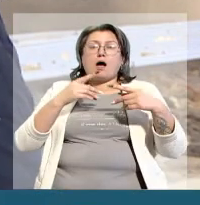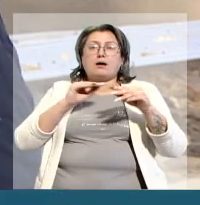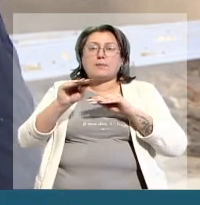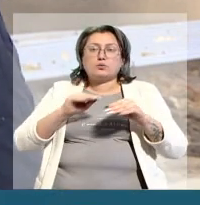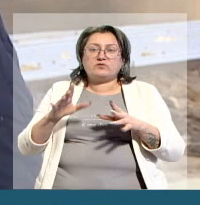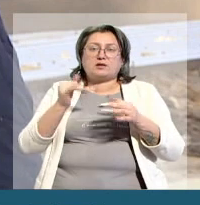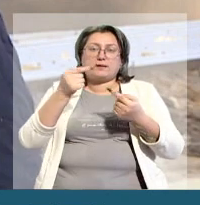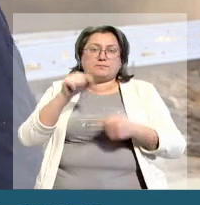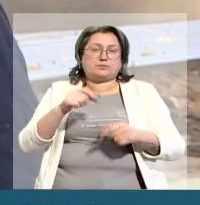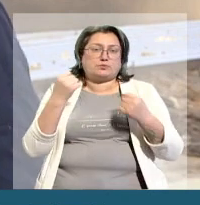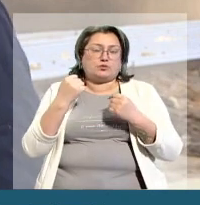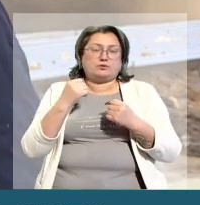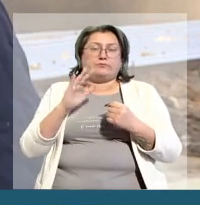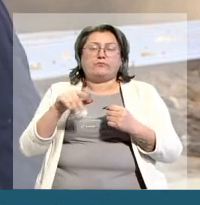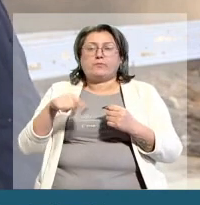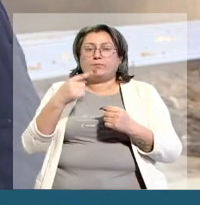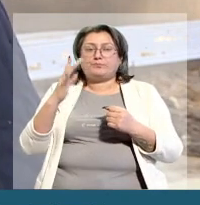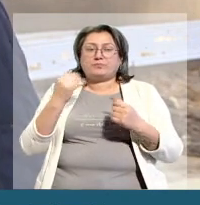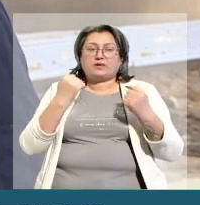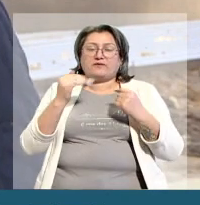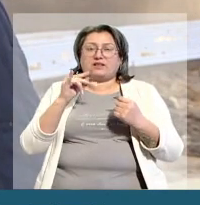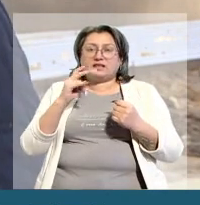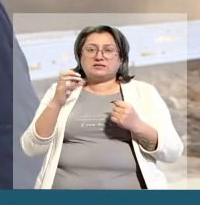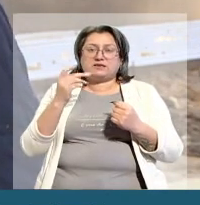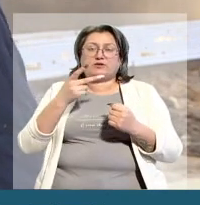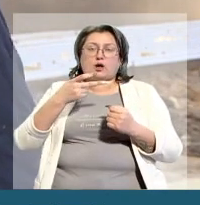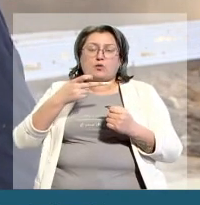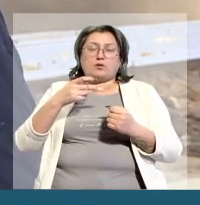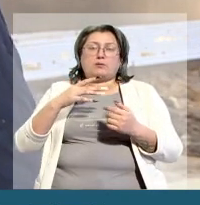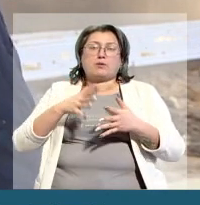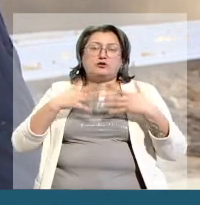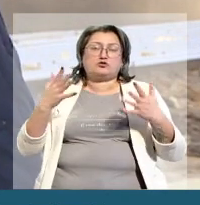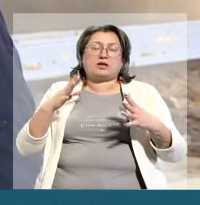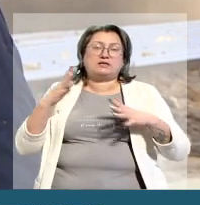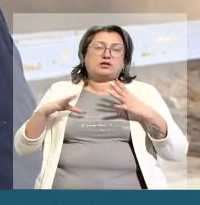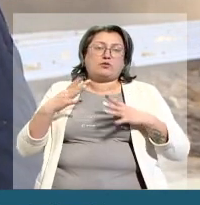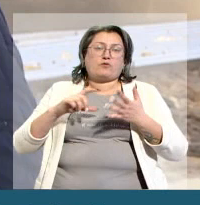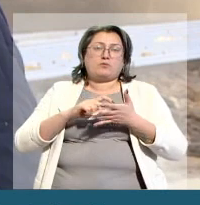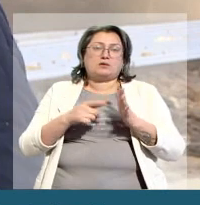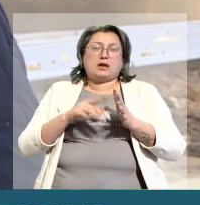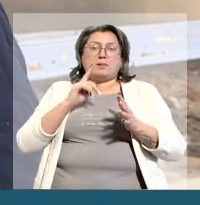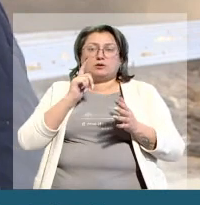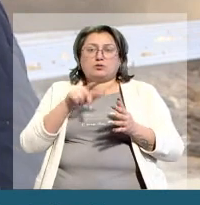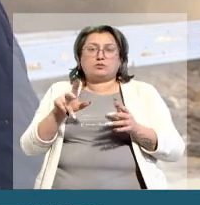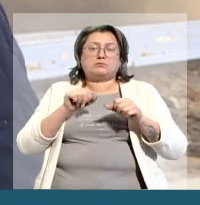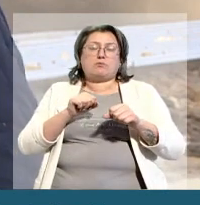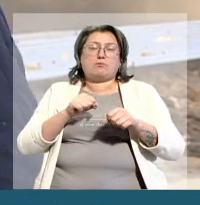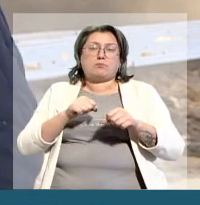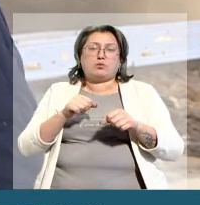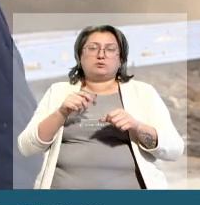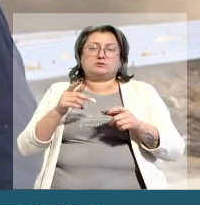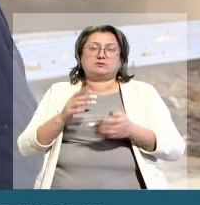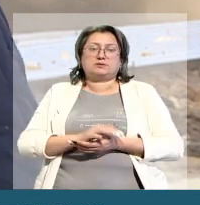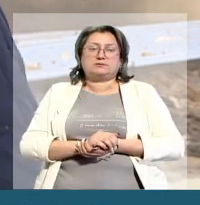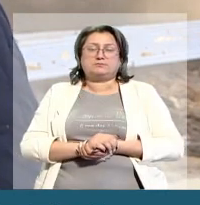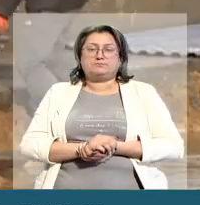болса, екінші қабатында бокс. Грэпплингпен айналысатын жастарға арналған үлкен жаттығу бөлмесі болады. Ауыр атлетикаға арналған құралдармен жабдықтау ойда